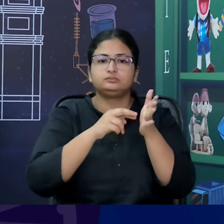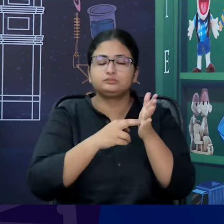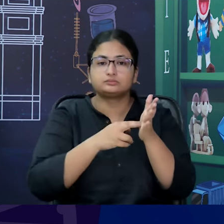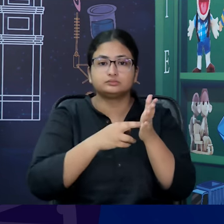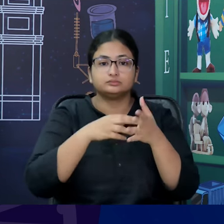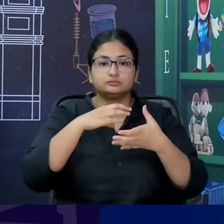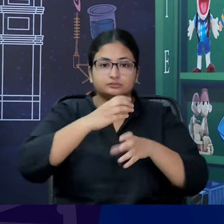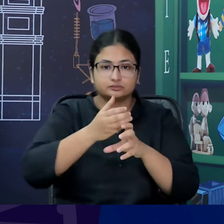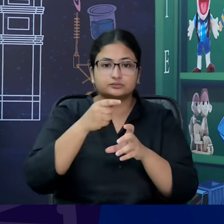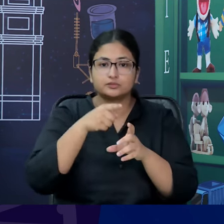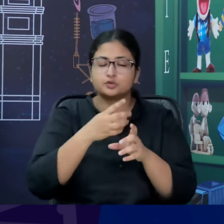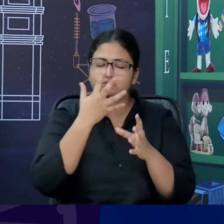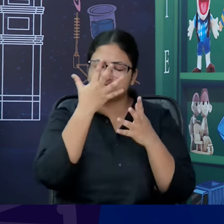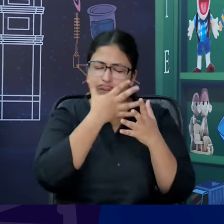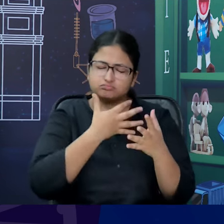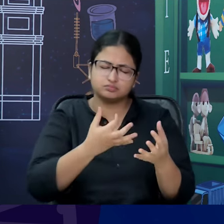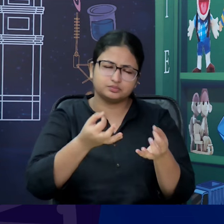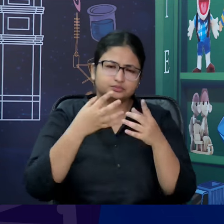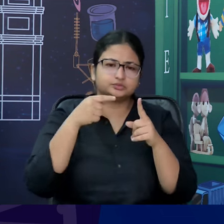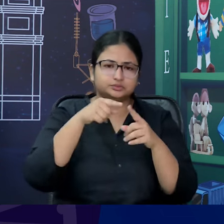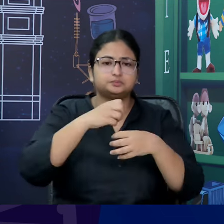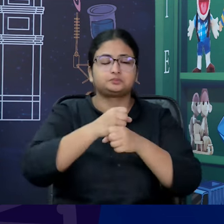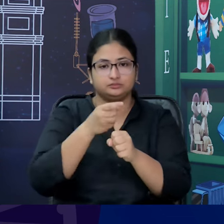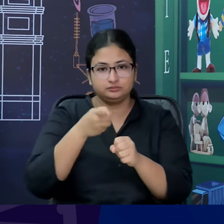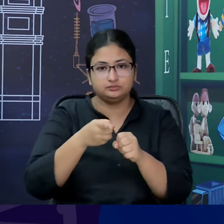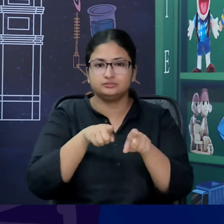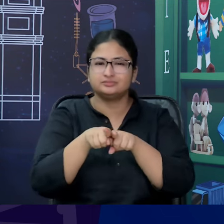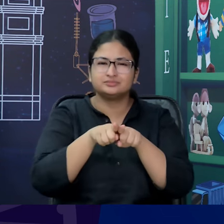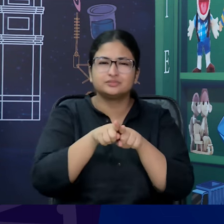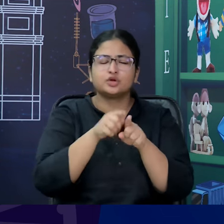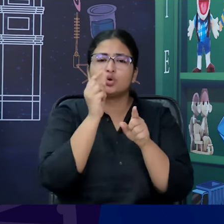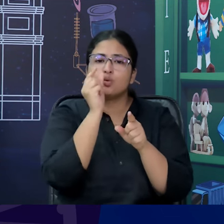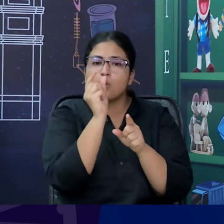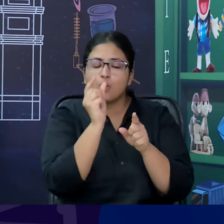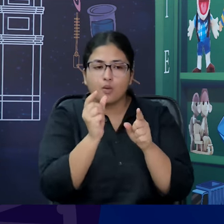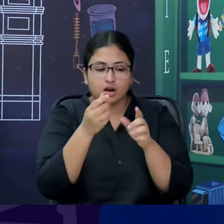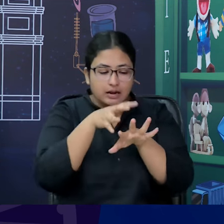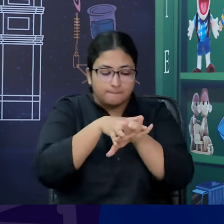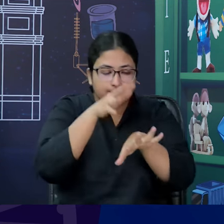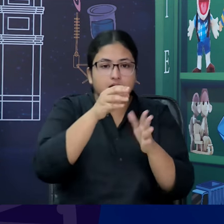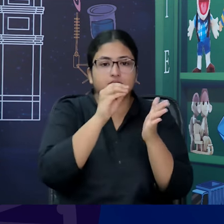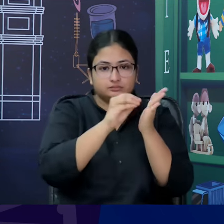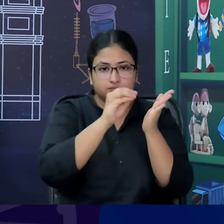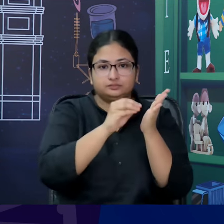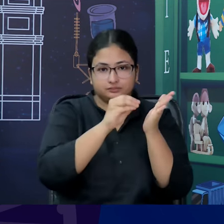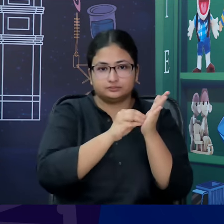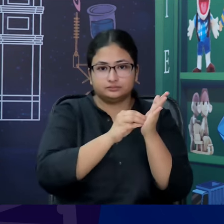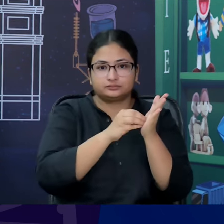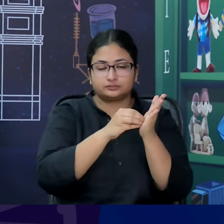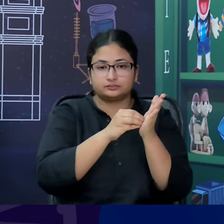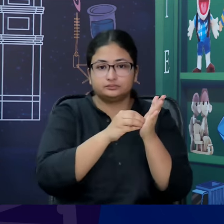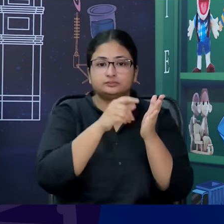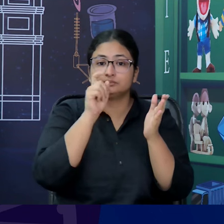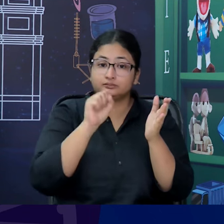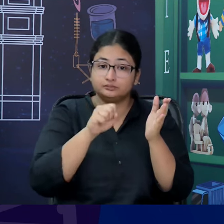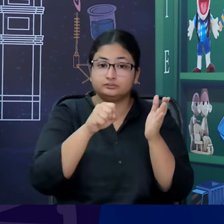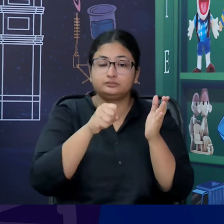अभी व्यक्ति के लिए कम शब्दों में बहुत कुछ बहुत कुछ कह देना और यूं कह सकते हैं कि